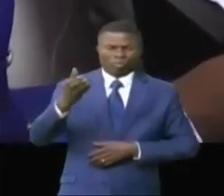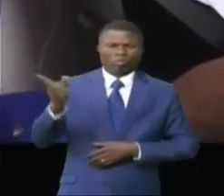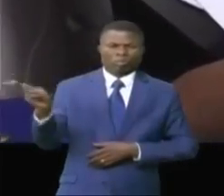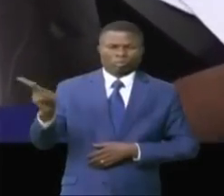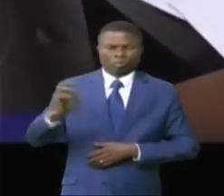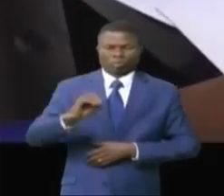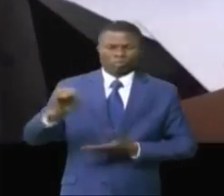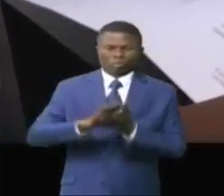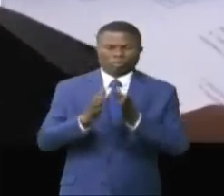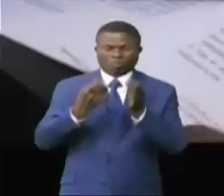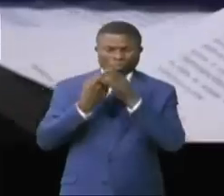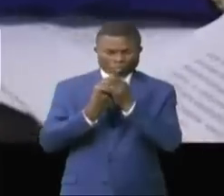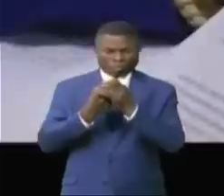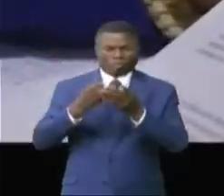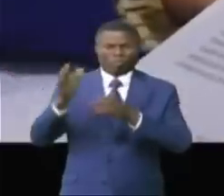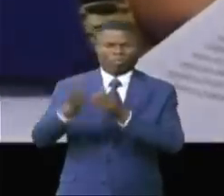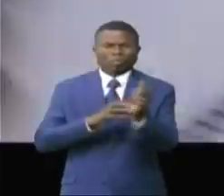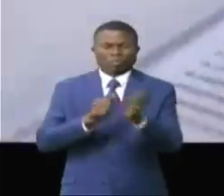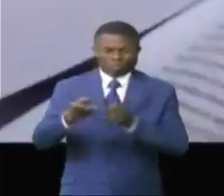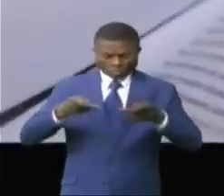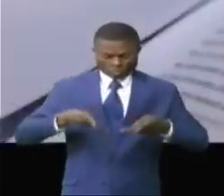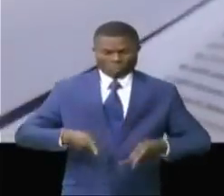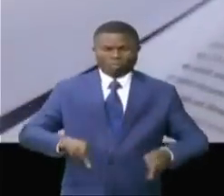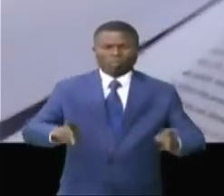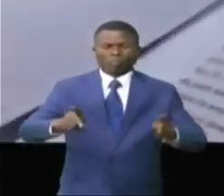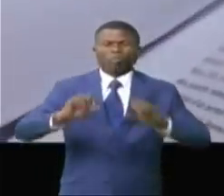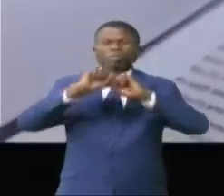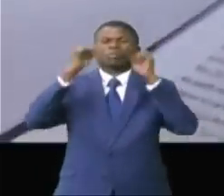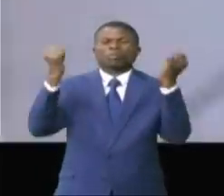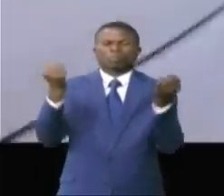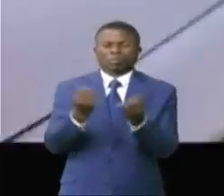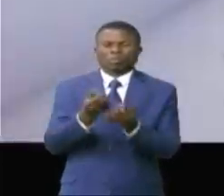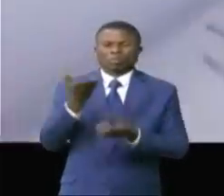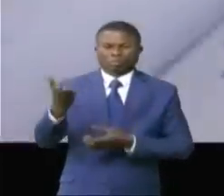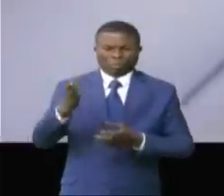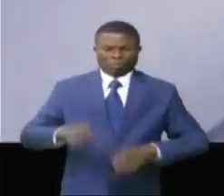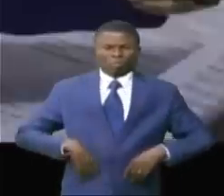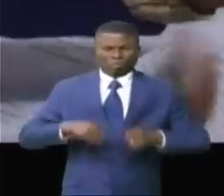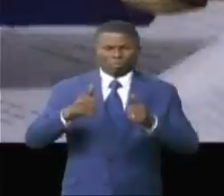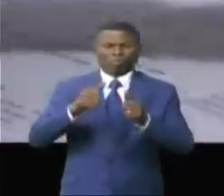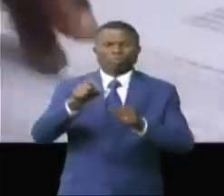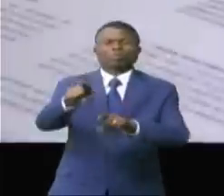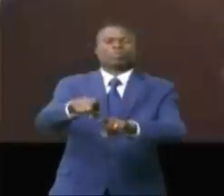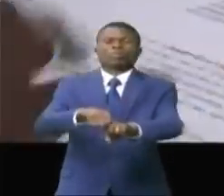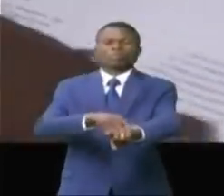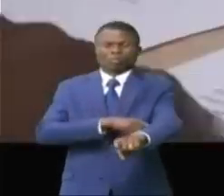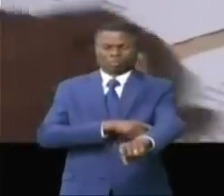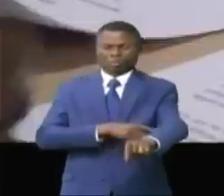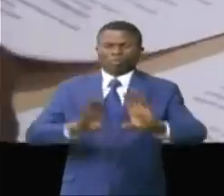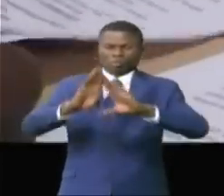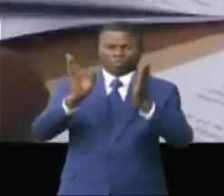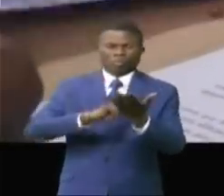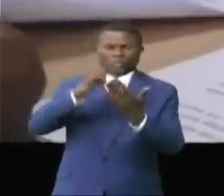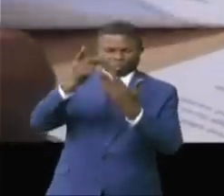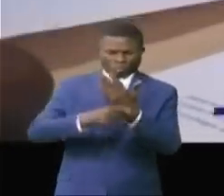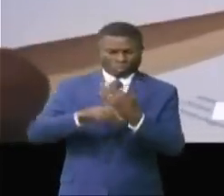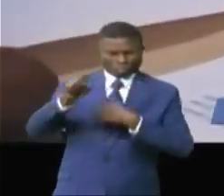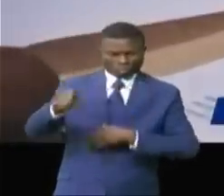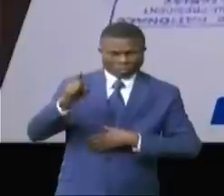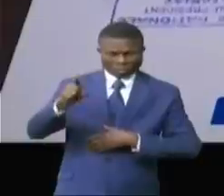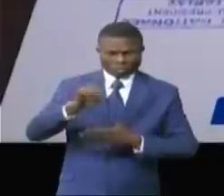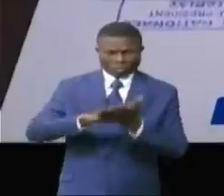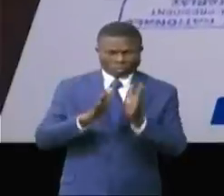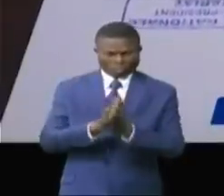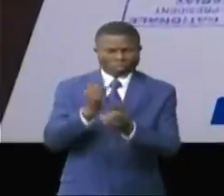en danger. Et surtout permettre à la SACIM de vivre longtemps pour que tous les projets sur sa table